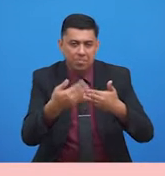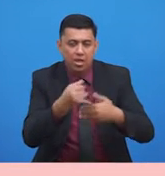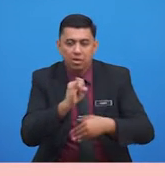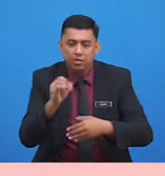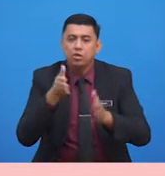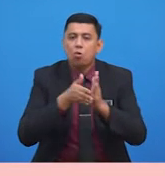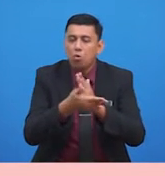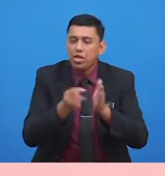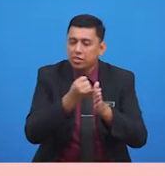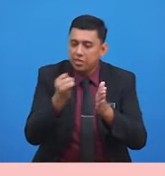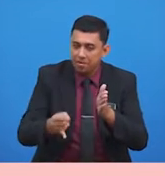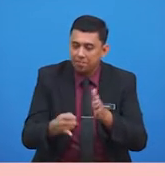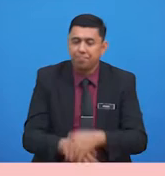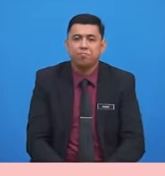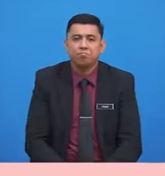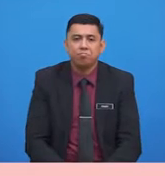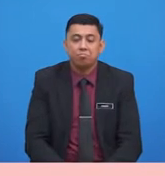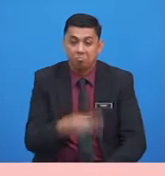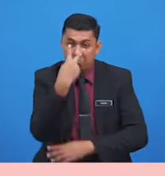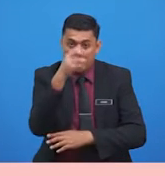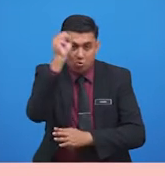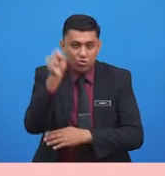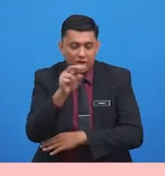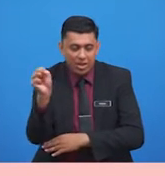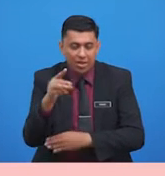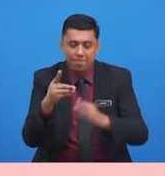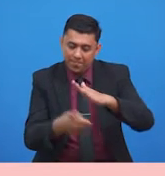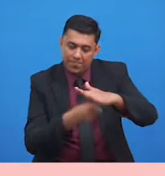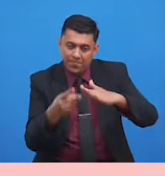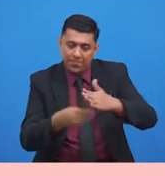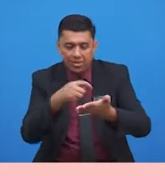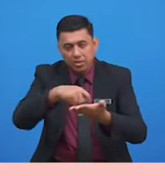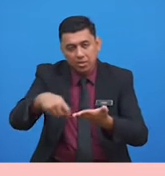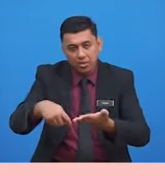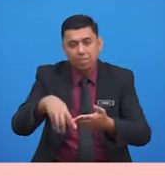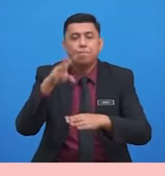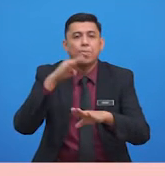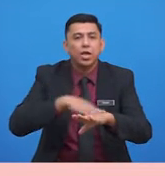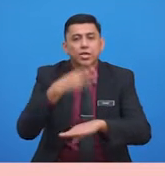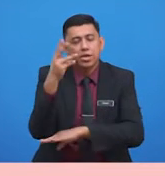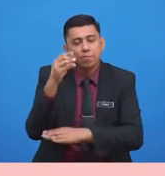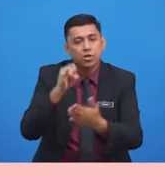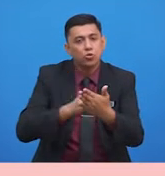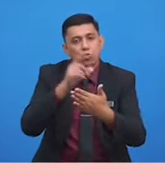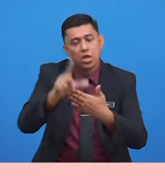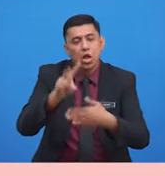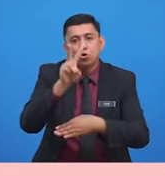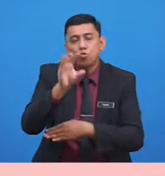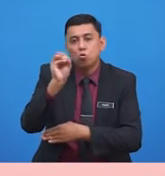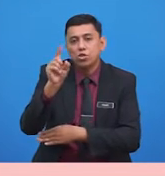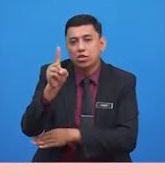jiran. Baik murid-murid, kita lihat soalan. Berdasarkan catatan pada 16